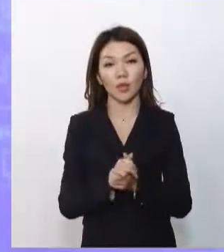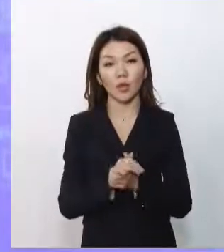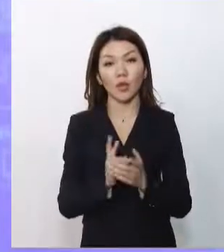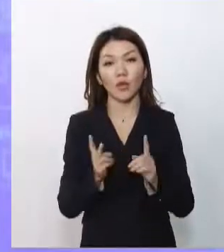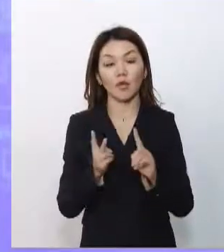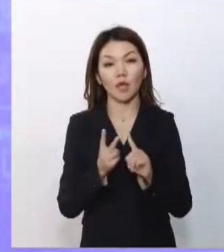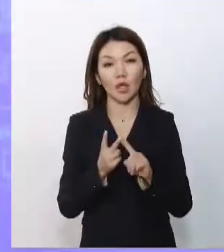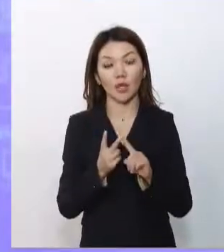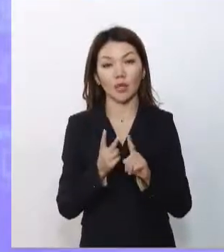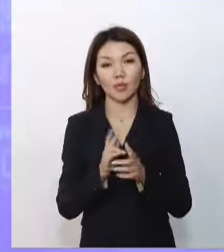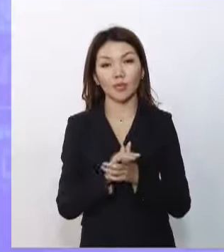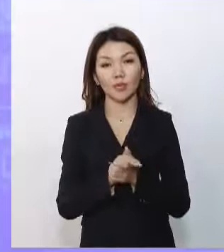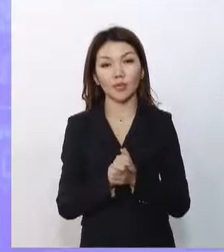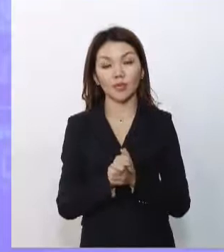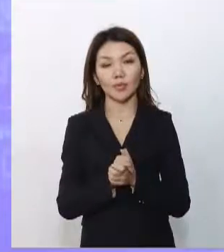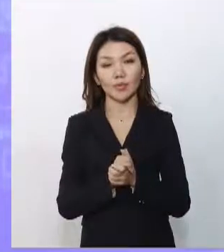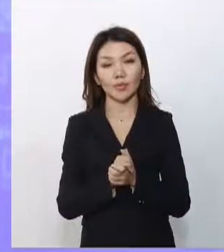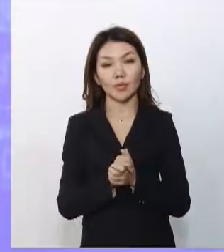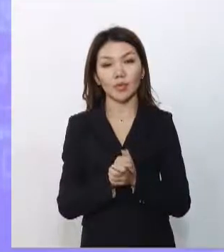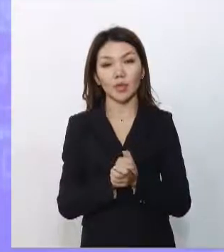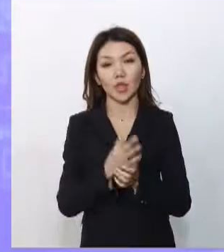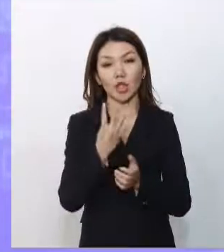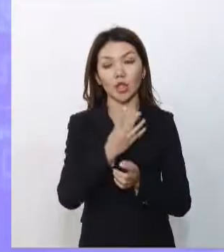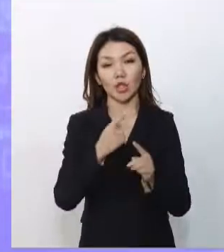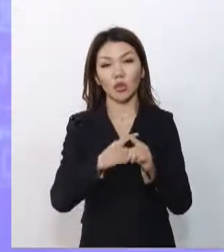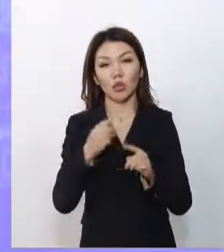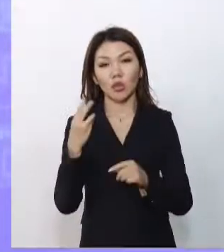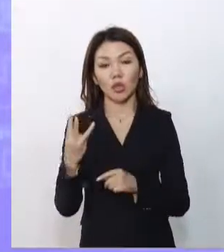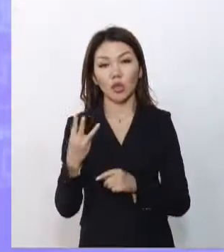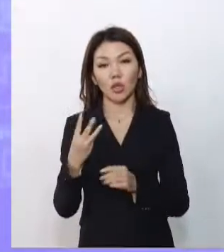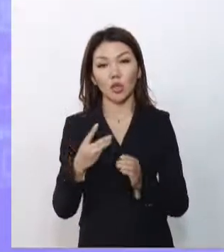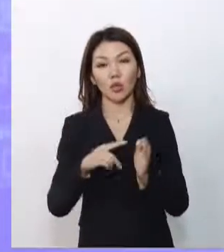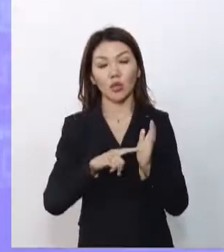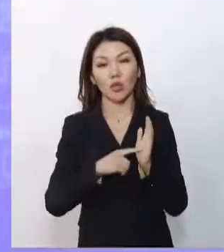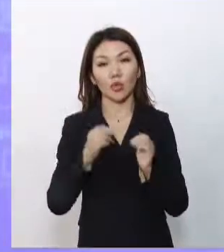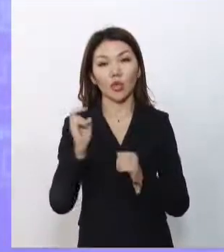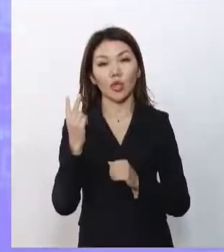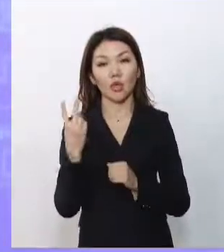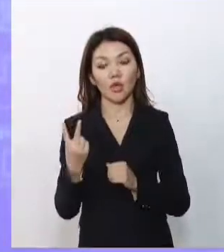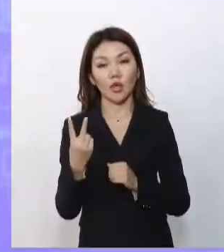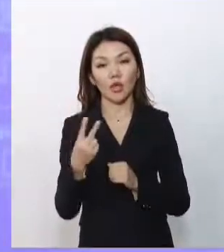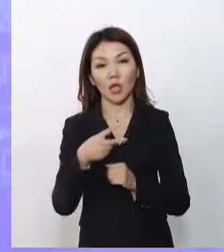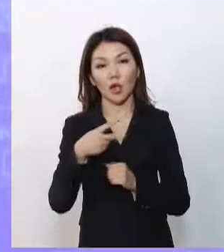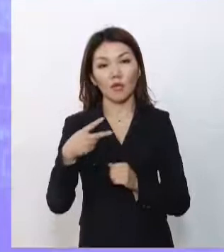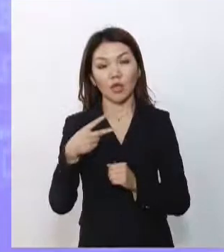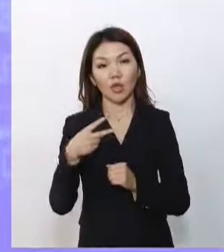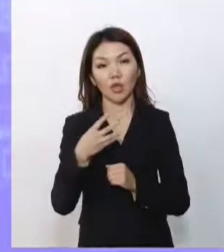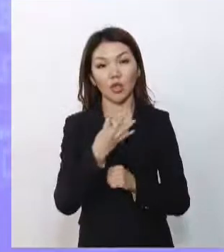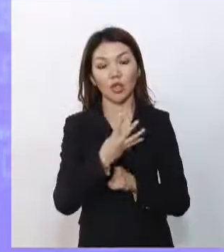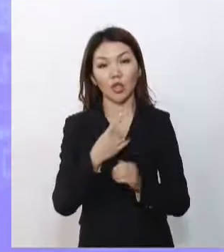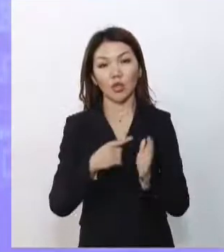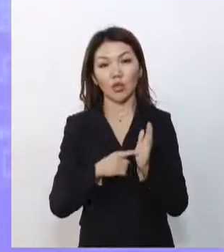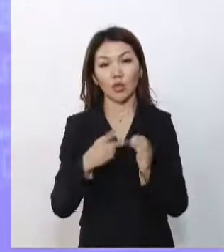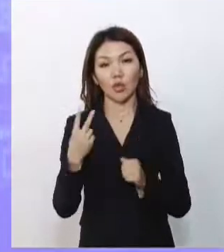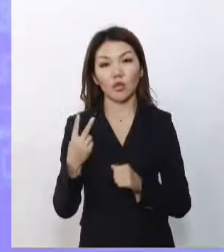Второй способ. Сумму чисел 4 и 3 умножить на 2. Равно 4 умножить на